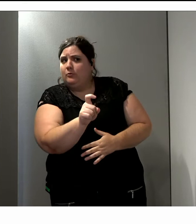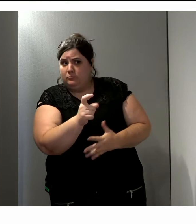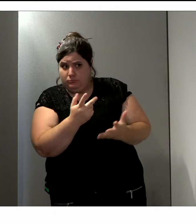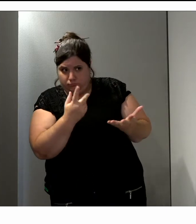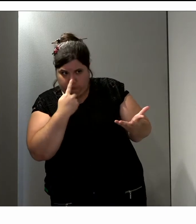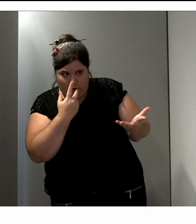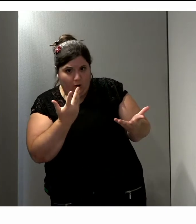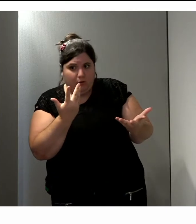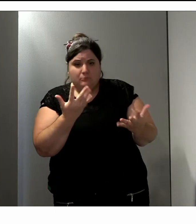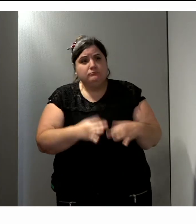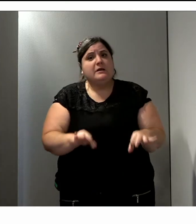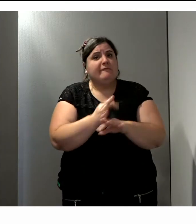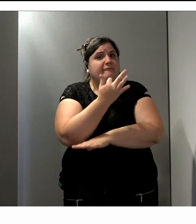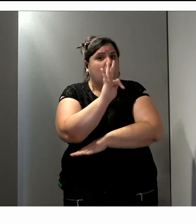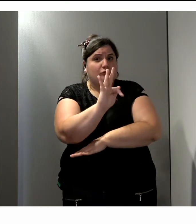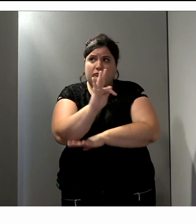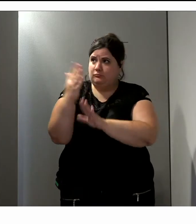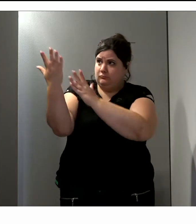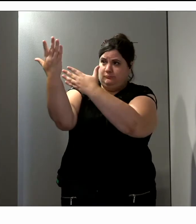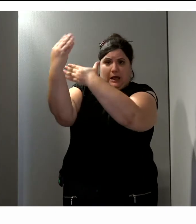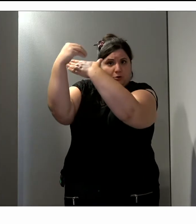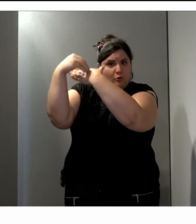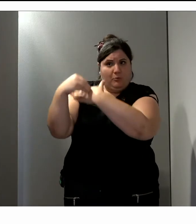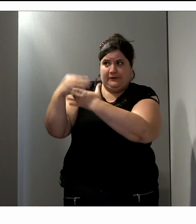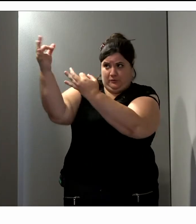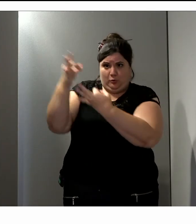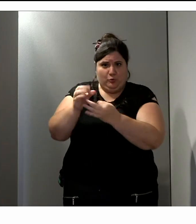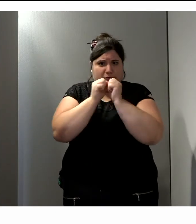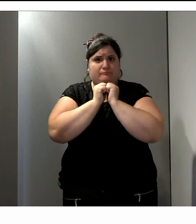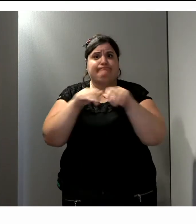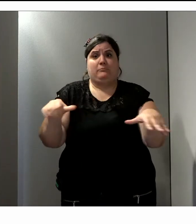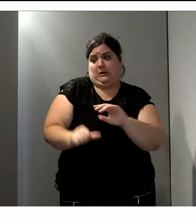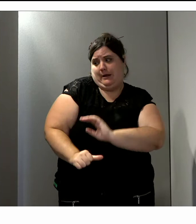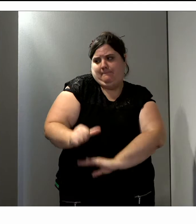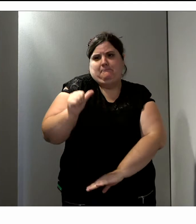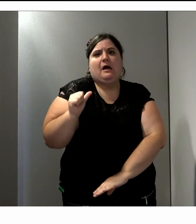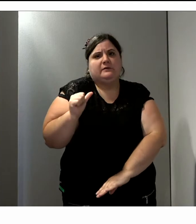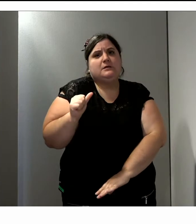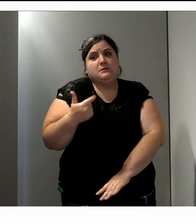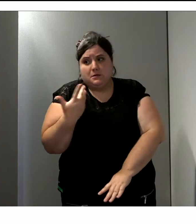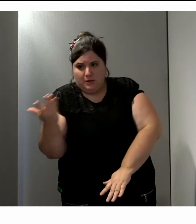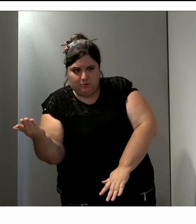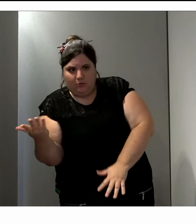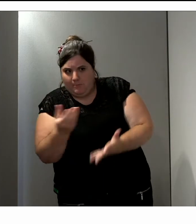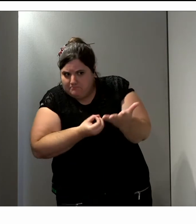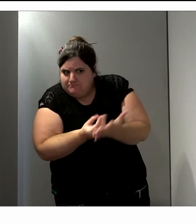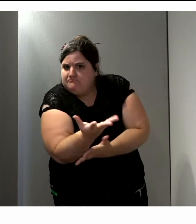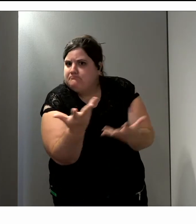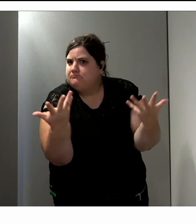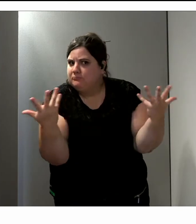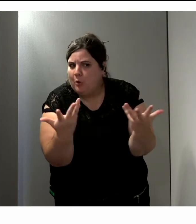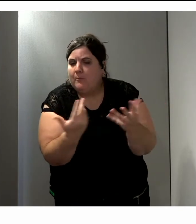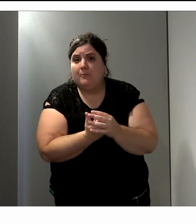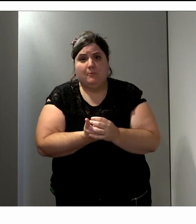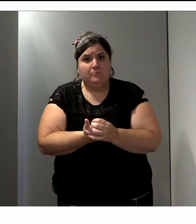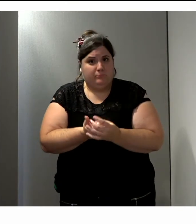votre message à la France suite aux recommandations qui ont été diffusées mardi dernier? Donc ça fait une semaine que nous connaissons